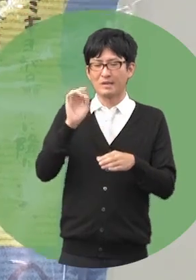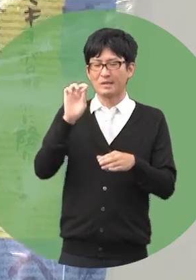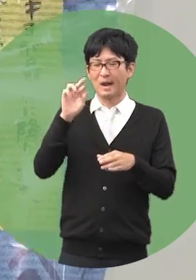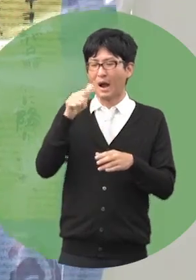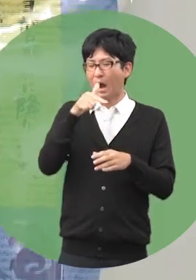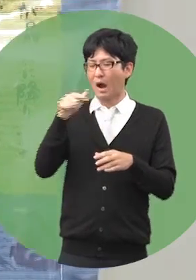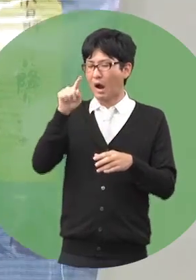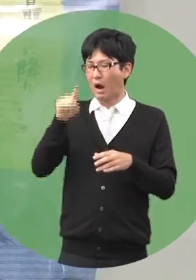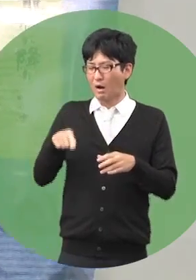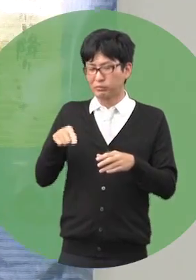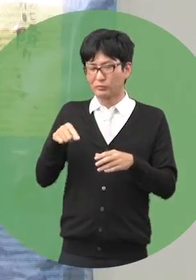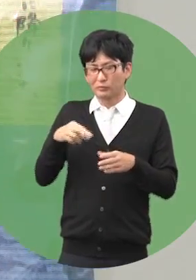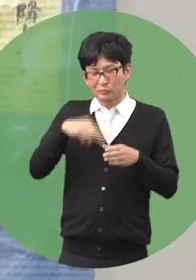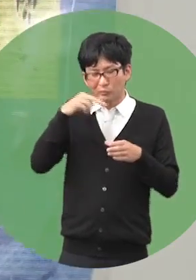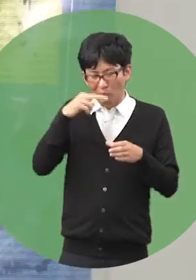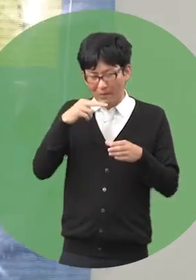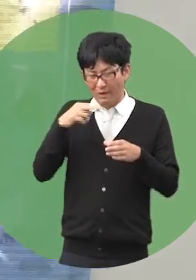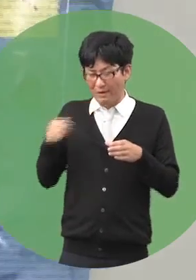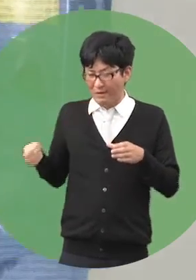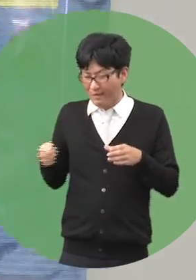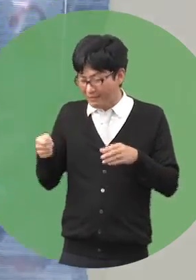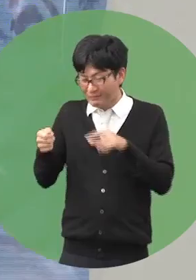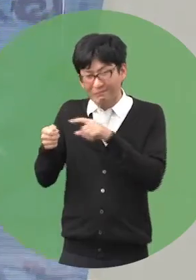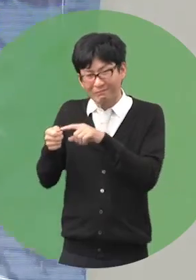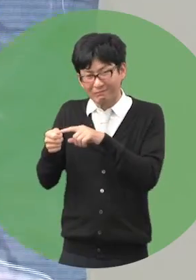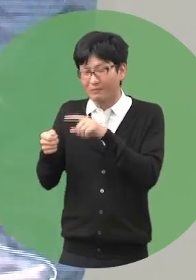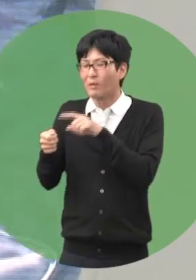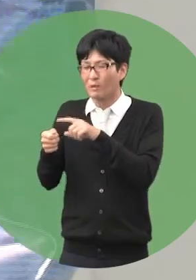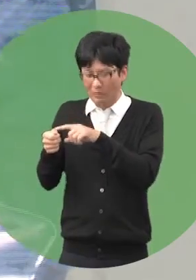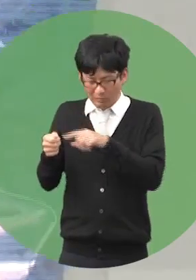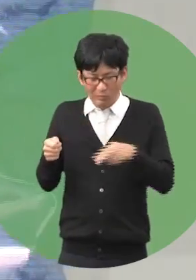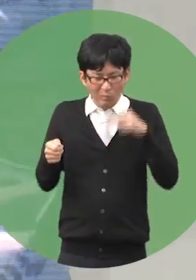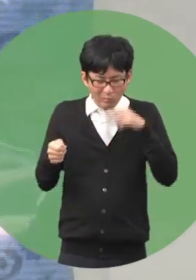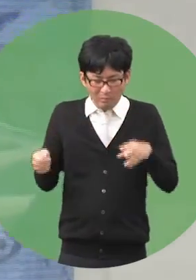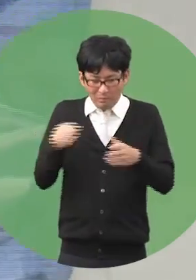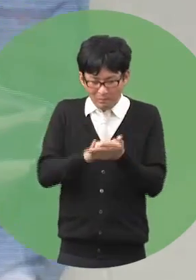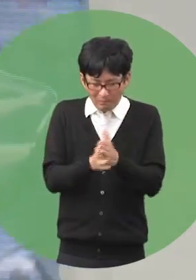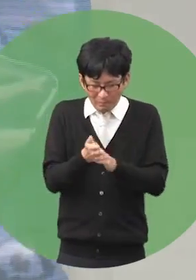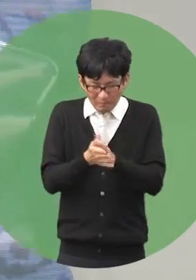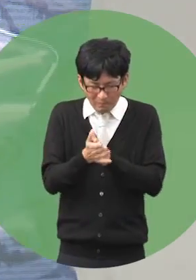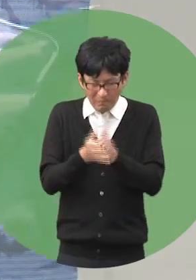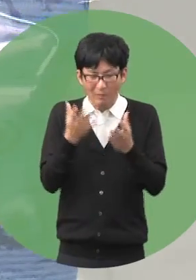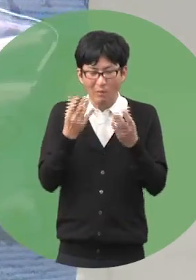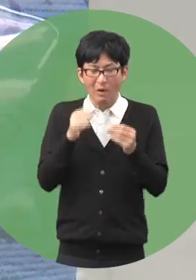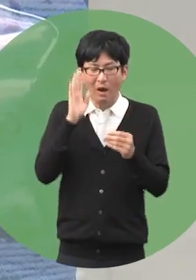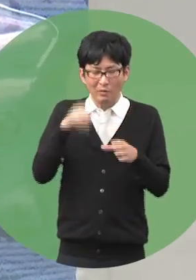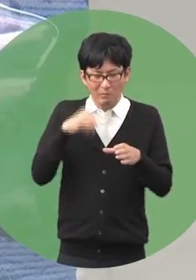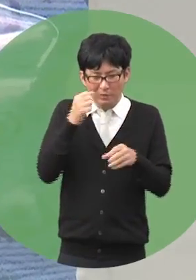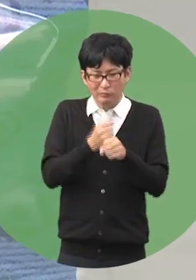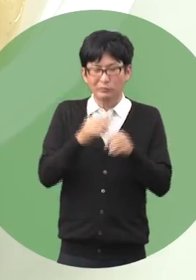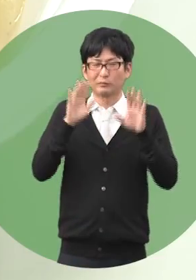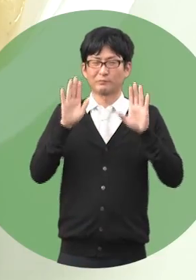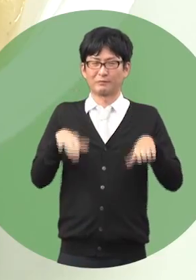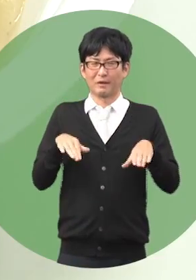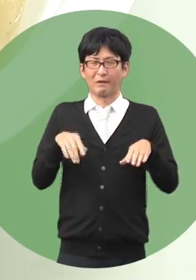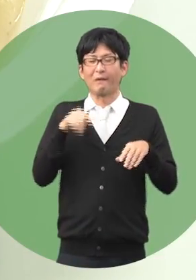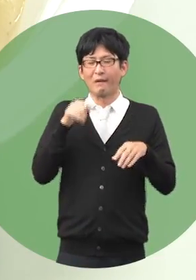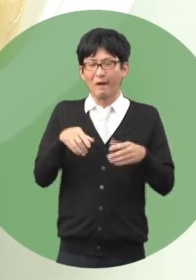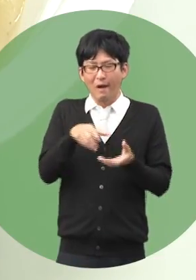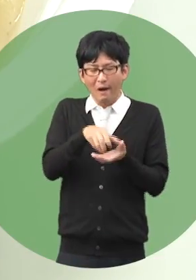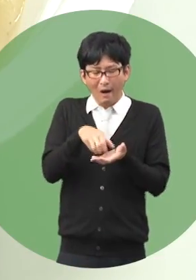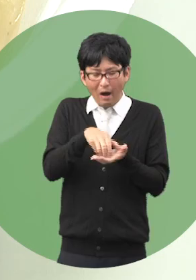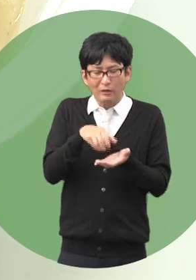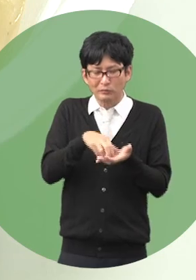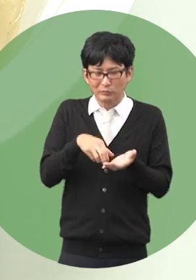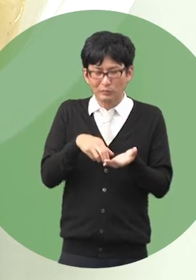栄養価の高いイラブーの粉末を丹念に練り込んだ生麺のイラブーそばを作りました。かつおだし風味